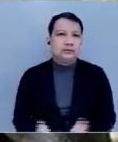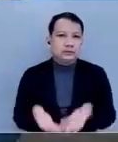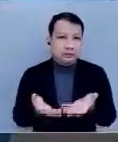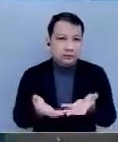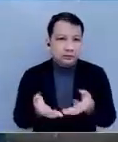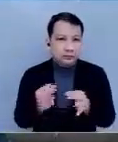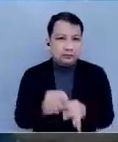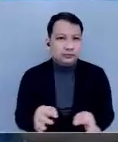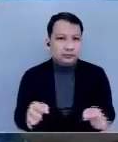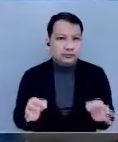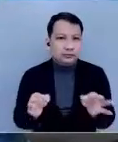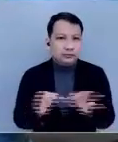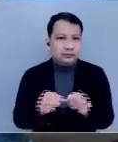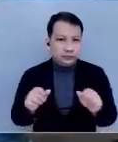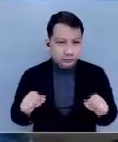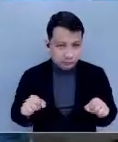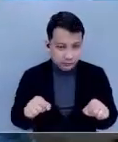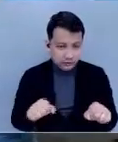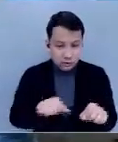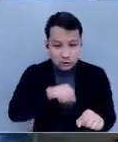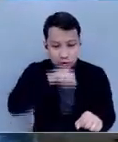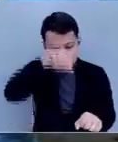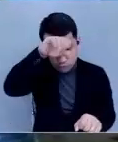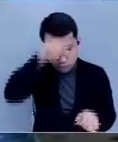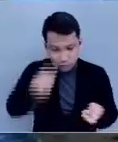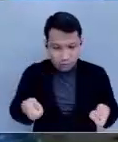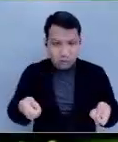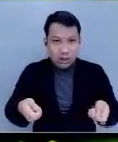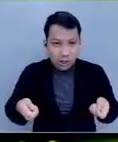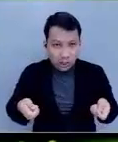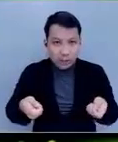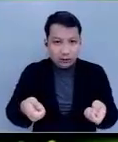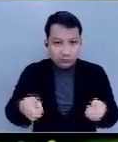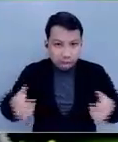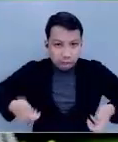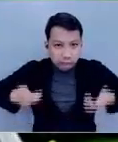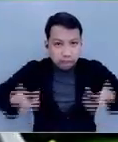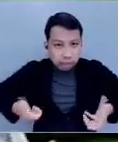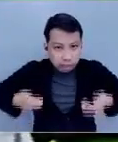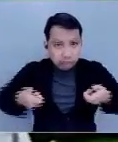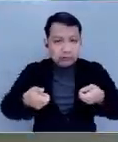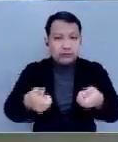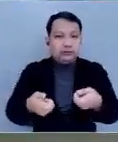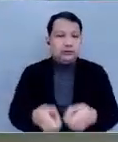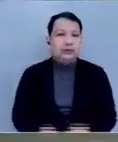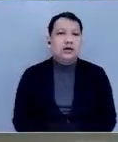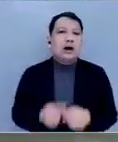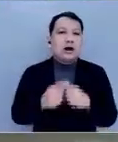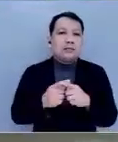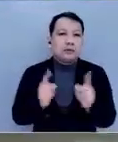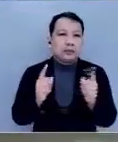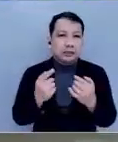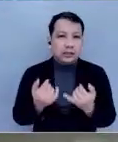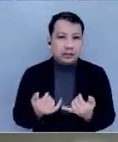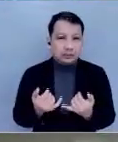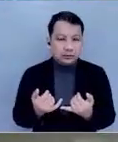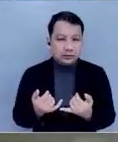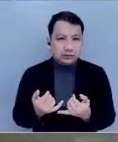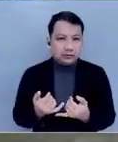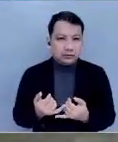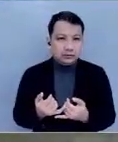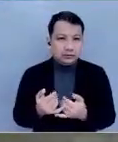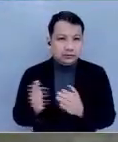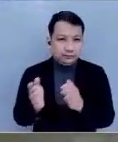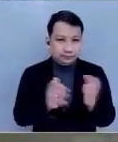pang itulak ni Lolo Fernando ang asawa niyang naka-wheelchair para sana makaboto. Ang nangyari kasi dito, although may nakalaan na